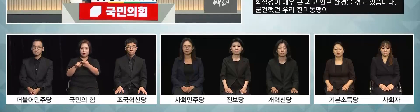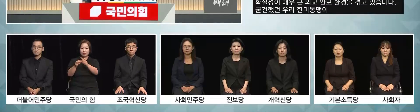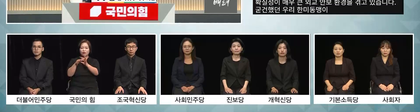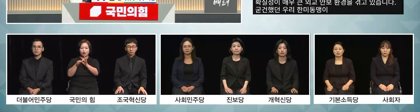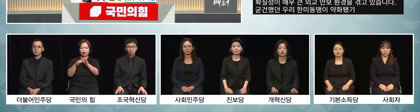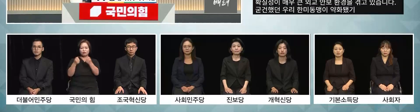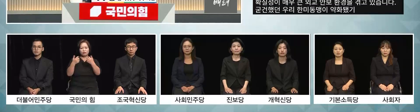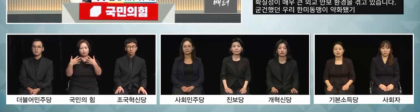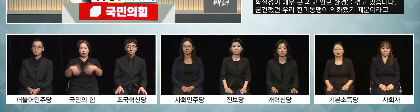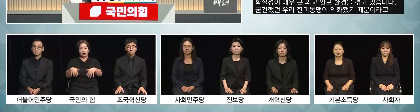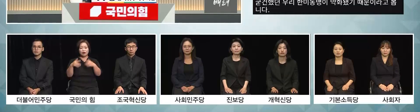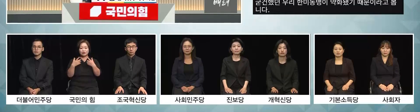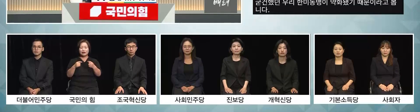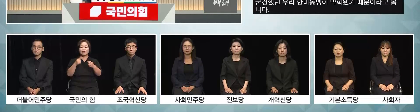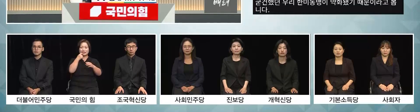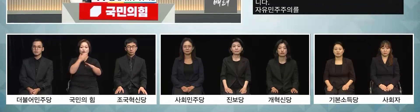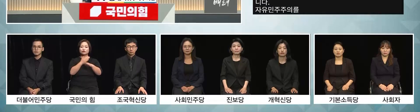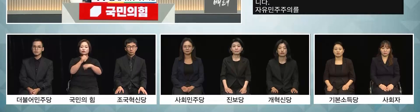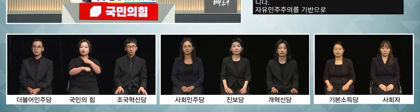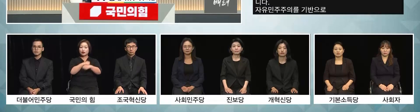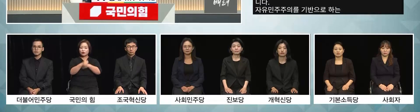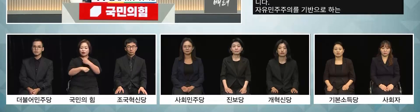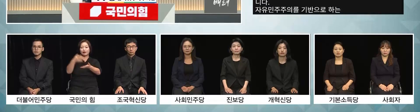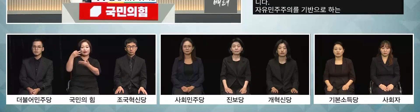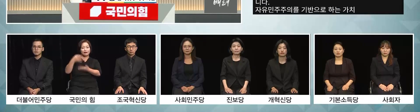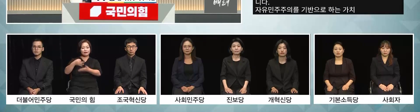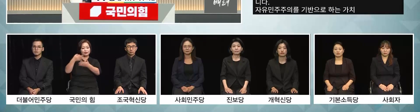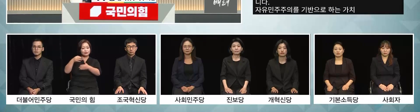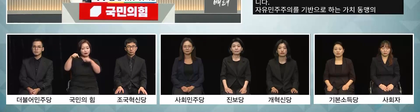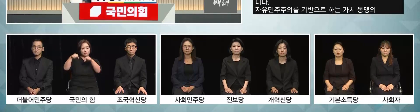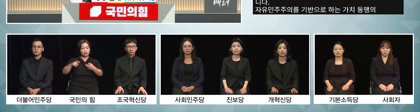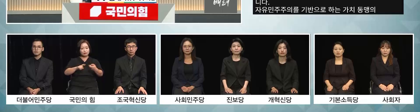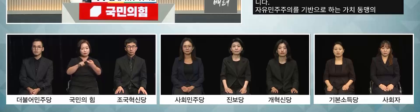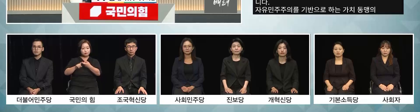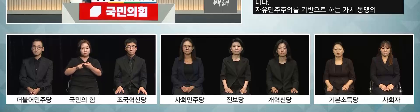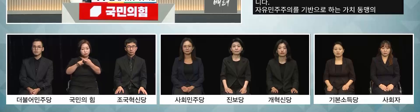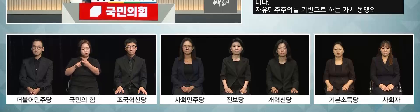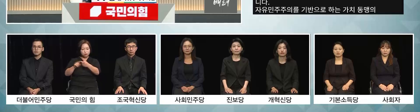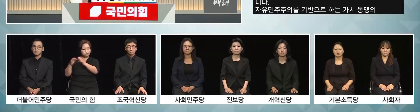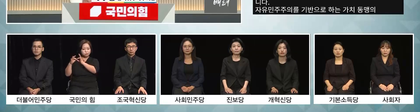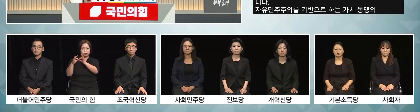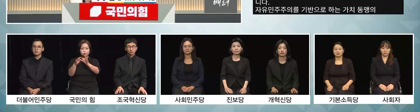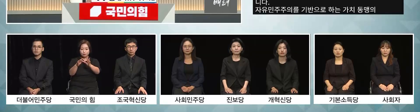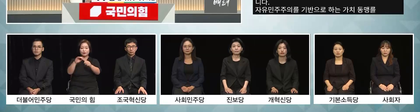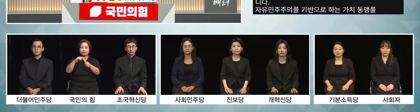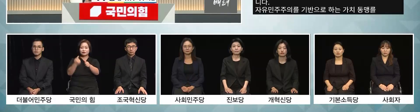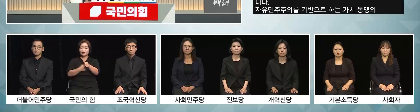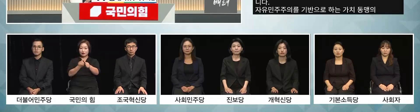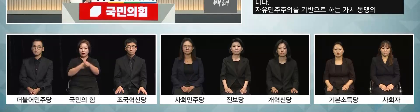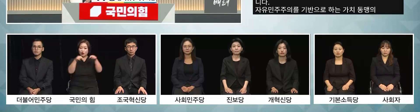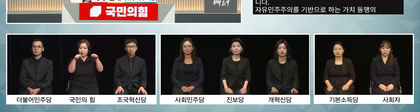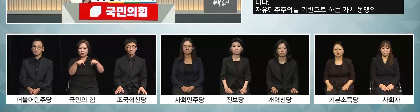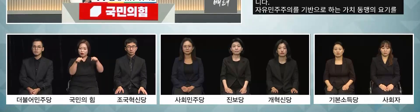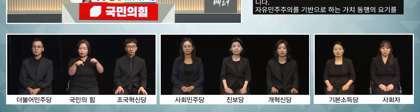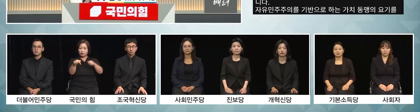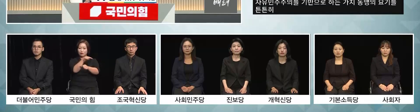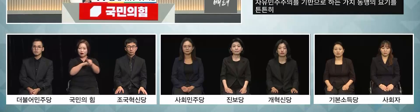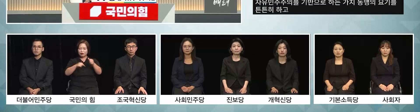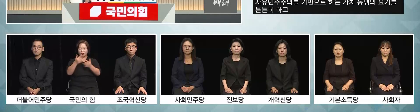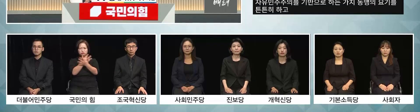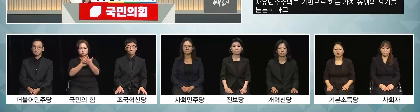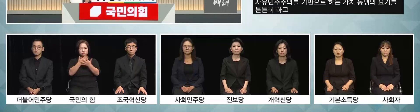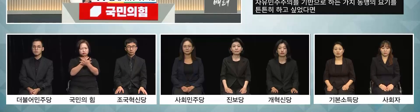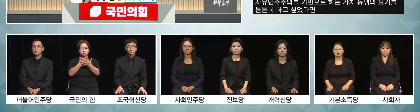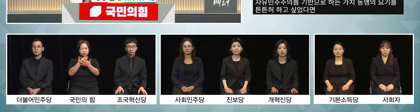봅니다. 자유민주주의를 기반으로 하는 가치동맹 외교를 튼튼히 하고 있었다면 외교 환경 불확실성은 지금보다 훨씬